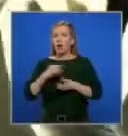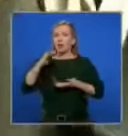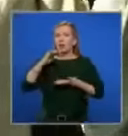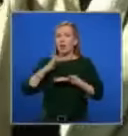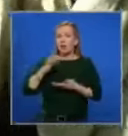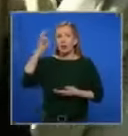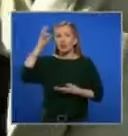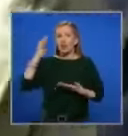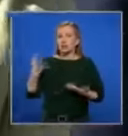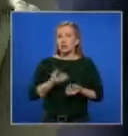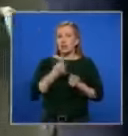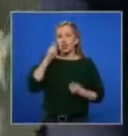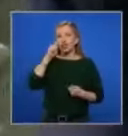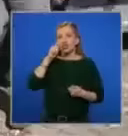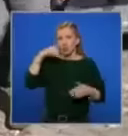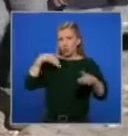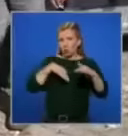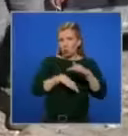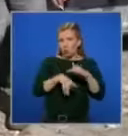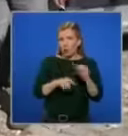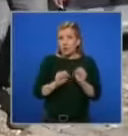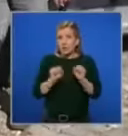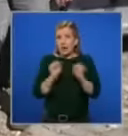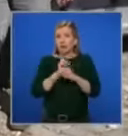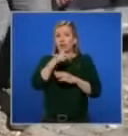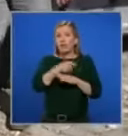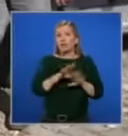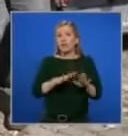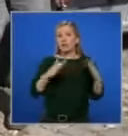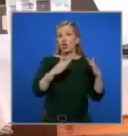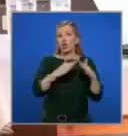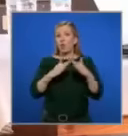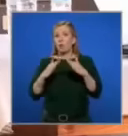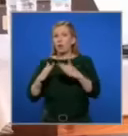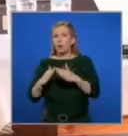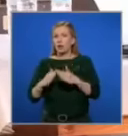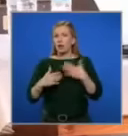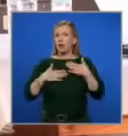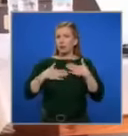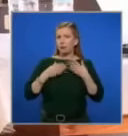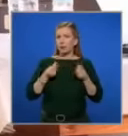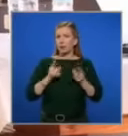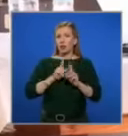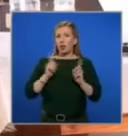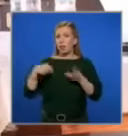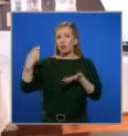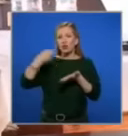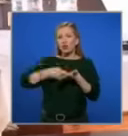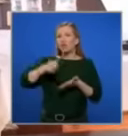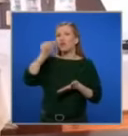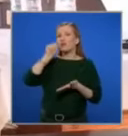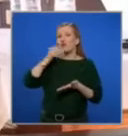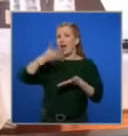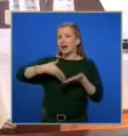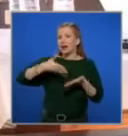за оцелели под руините. Живите се страхуват да влязат в домовете си. Имате пари, но не може да си купите вода и